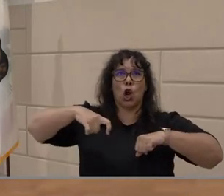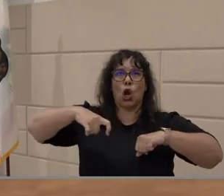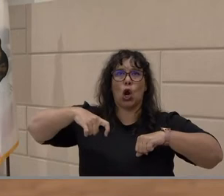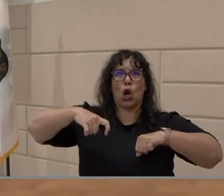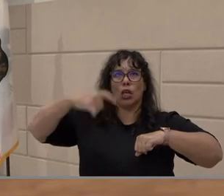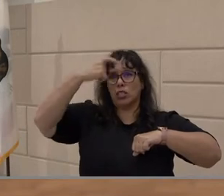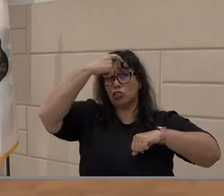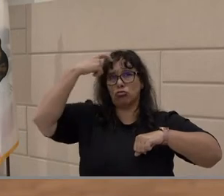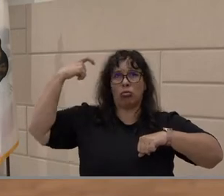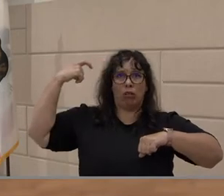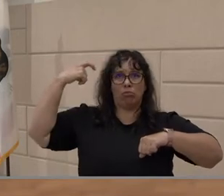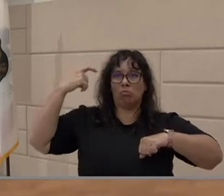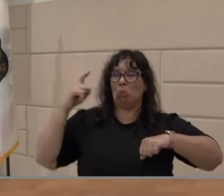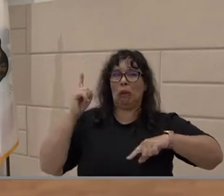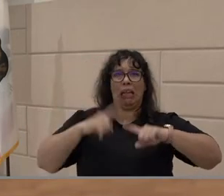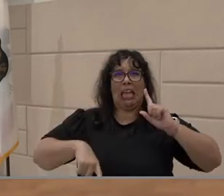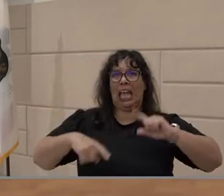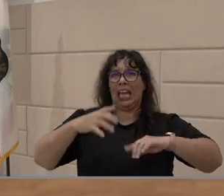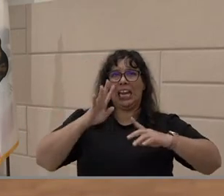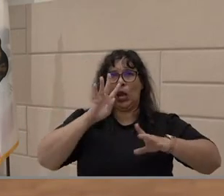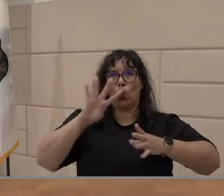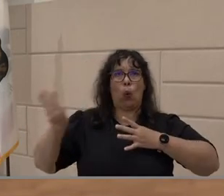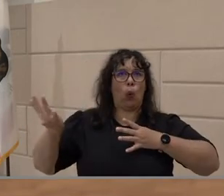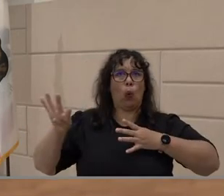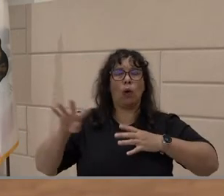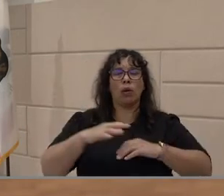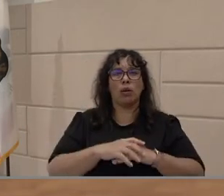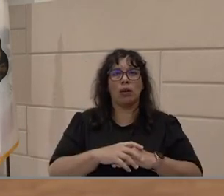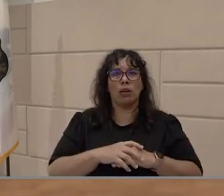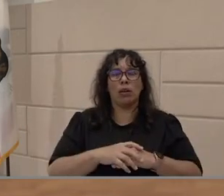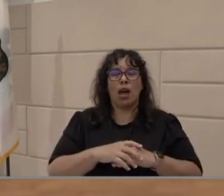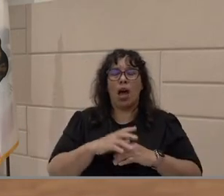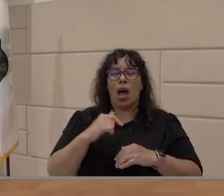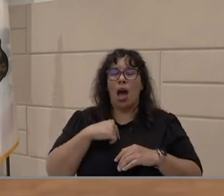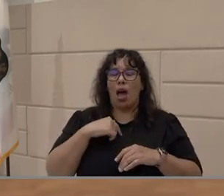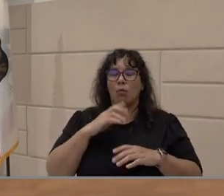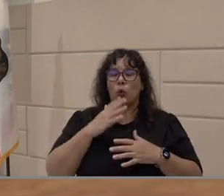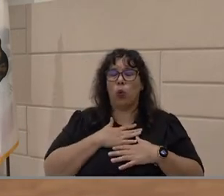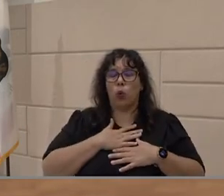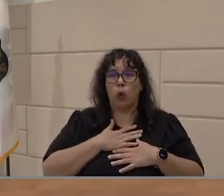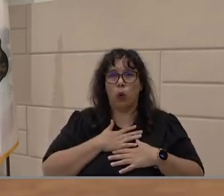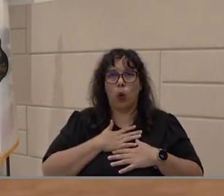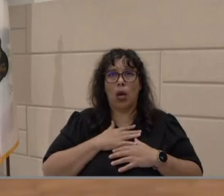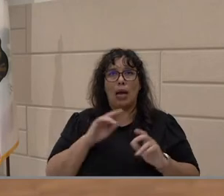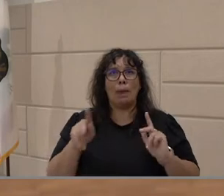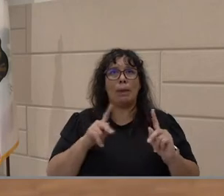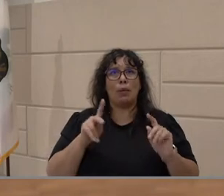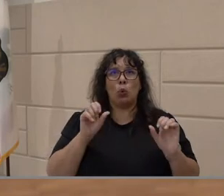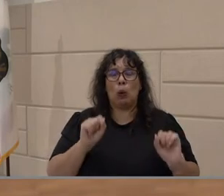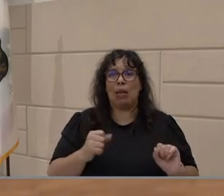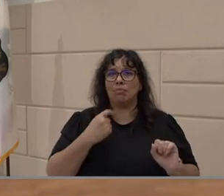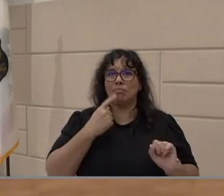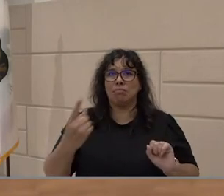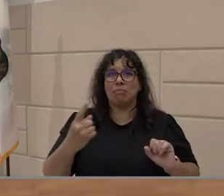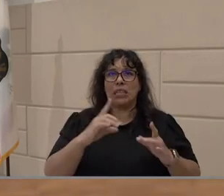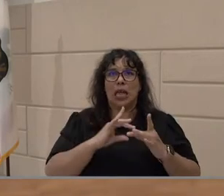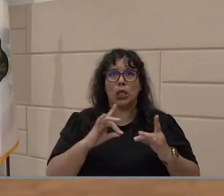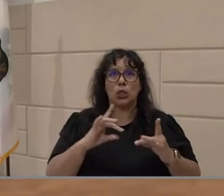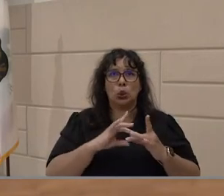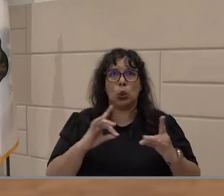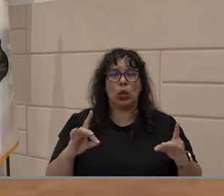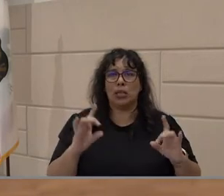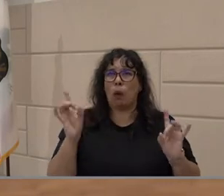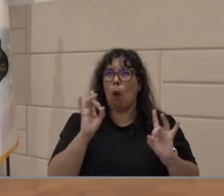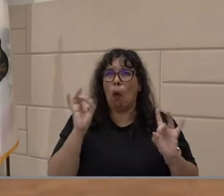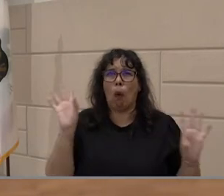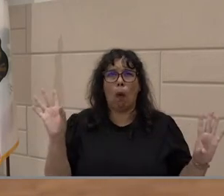บุก็ปัตย์ได้ยังมันไอบำเพ็ญเจ้าสนะสนะสละสะสนะสามสนามบานเต